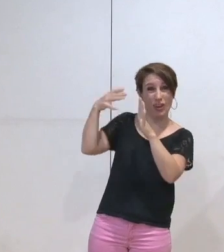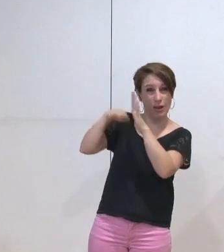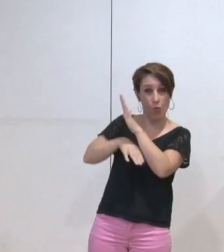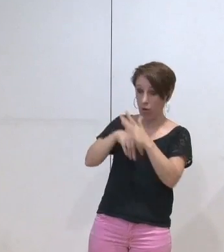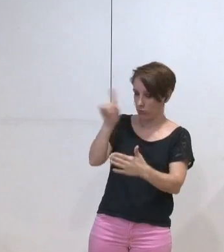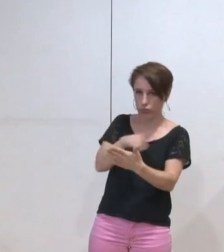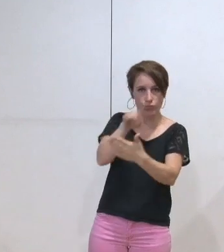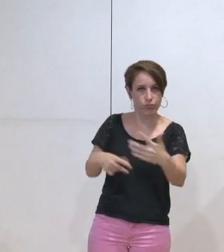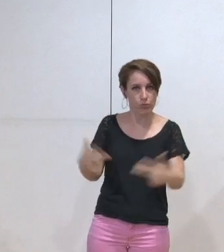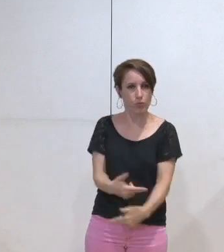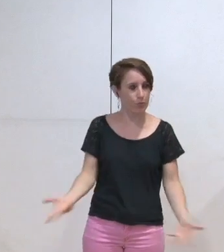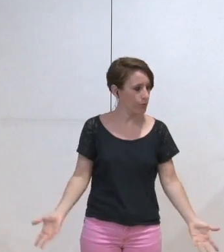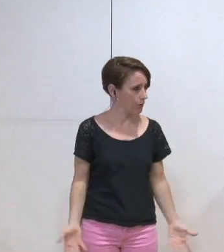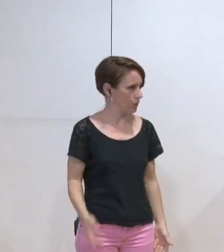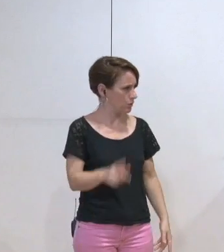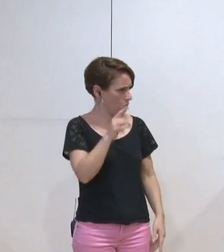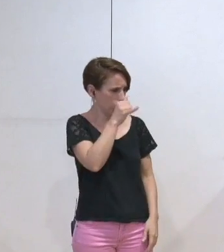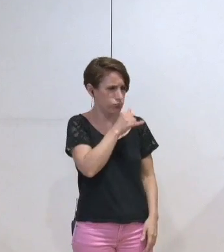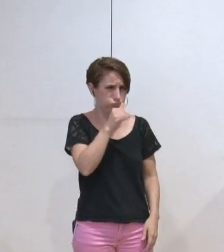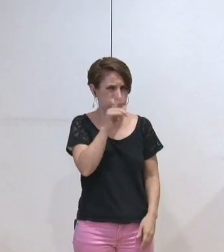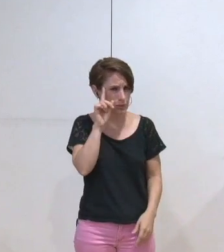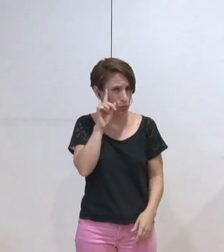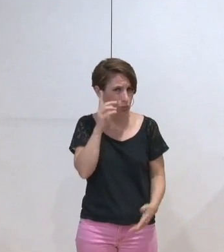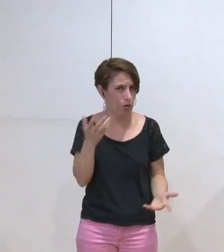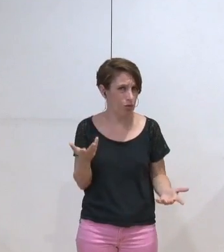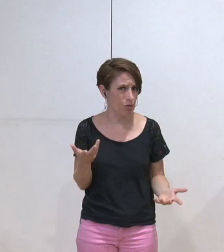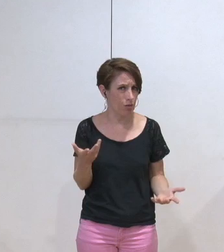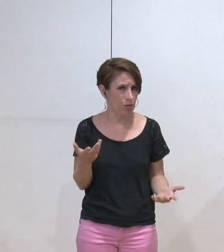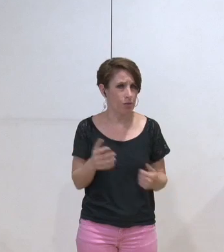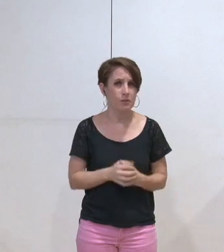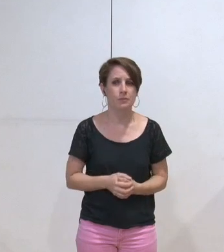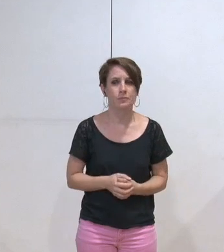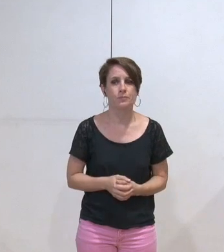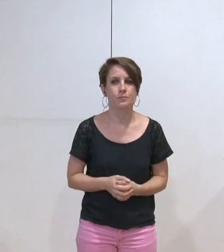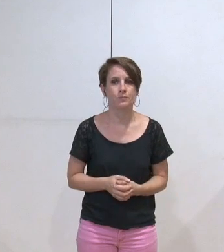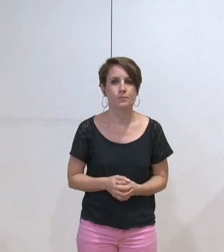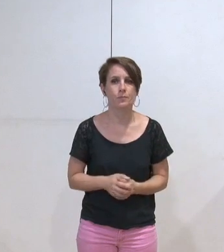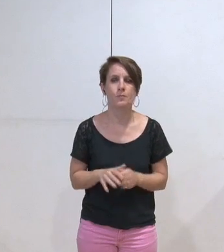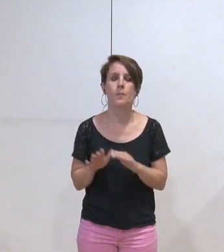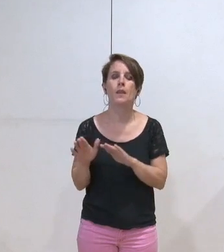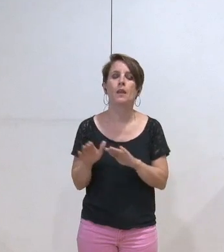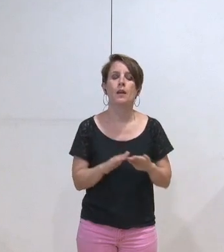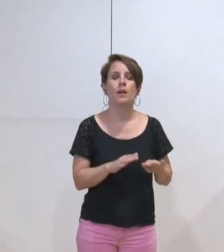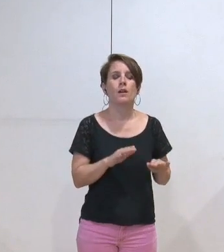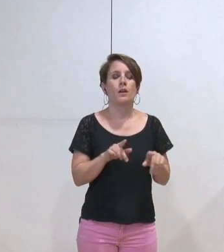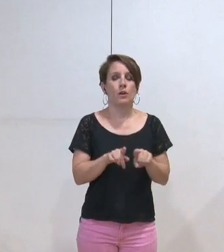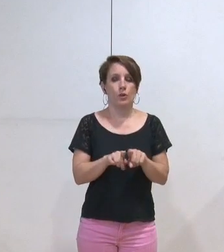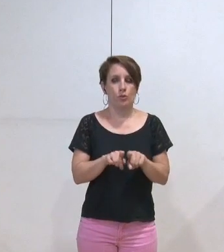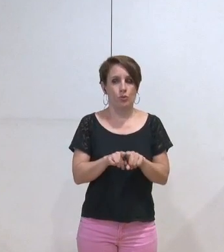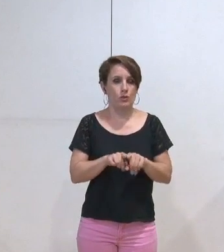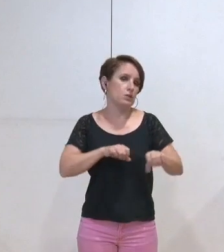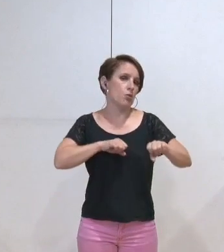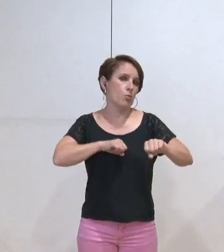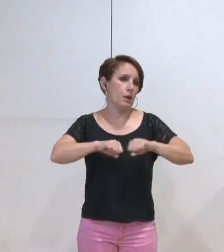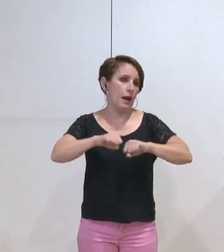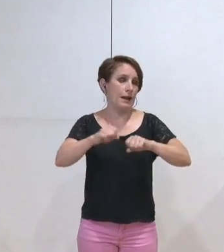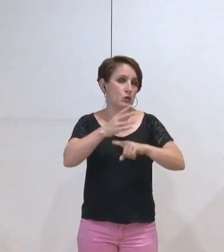et les les décisions qui sont prises ou seraient prises dans un futur très proche cette restriction du champ de l'action sociale